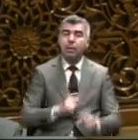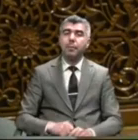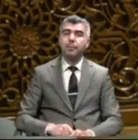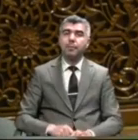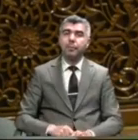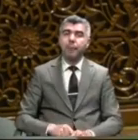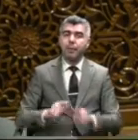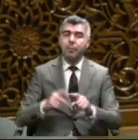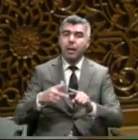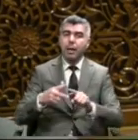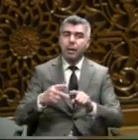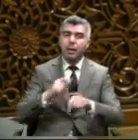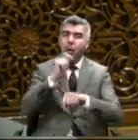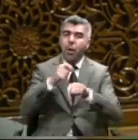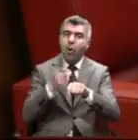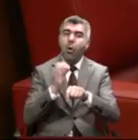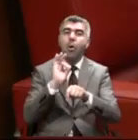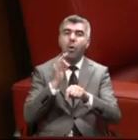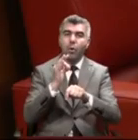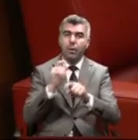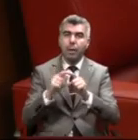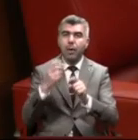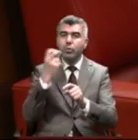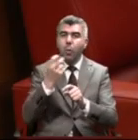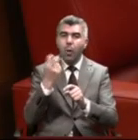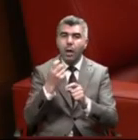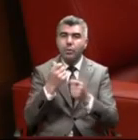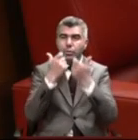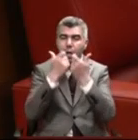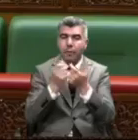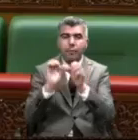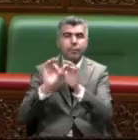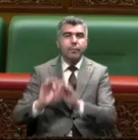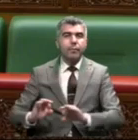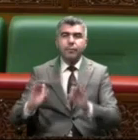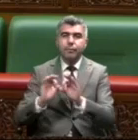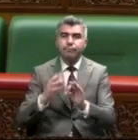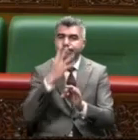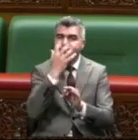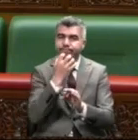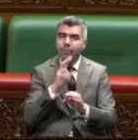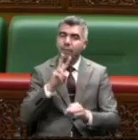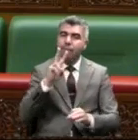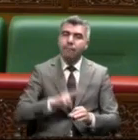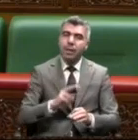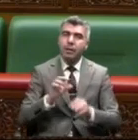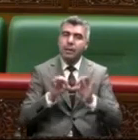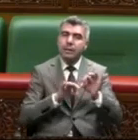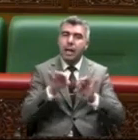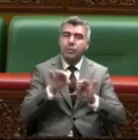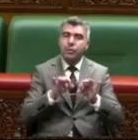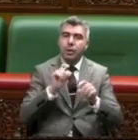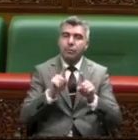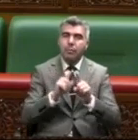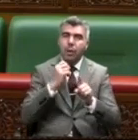الصناعه التقليديه بالنسبه للسياح راه شويه كيخدم الصوره ديال المغرب ويمكن تيعرقل هذيك استراتيجيه اللي عندنا في